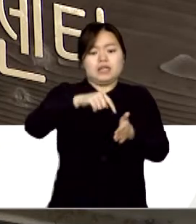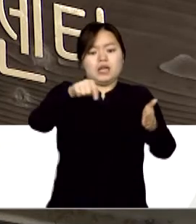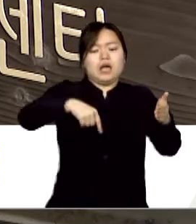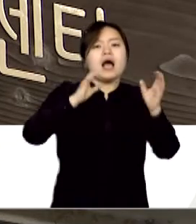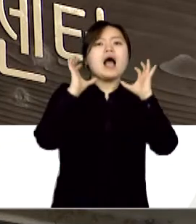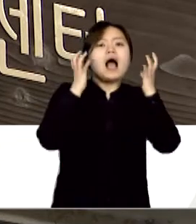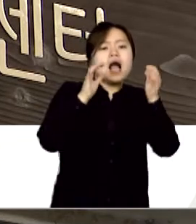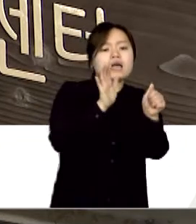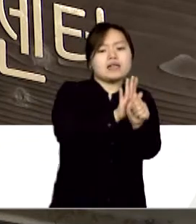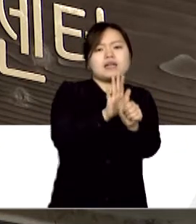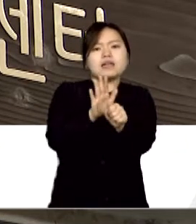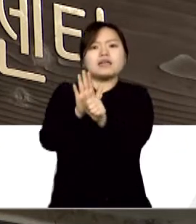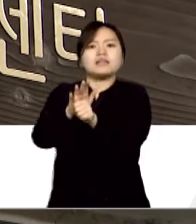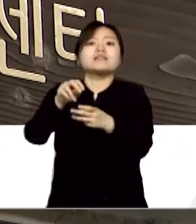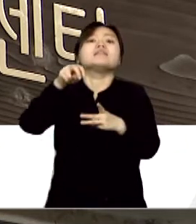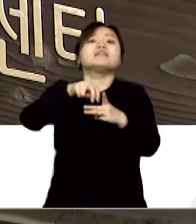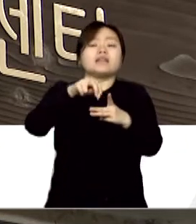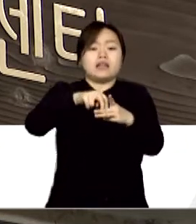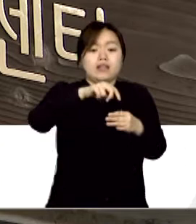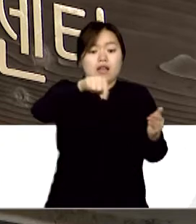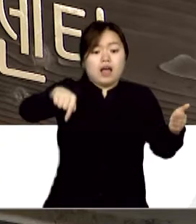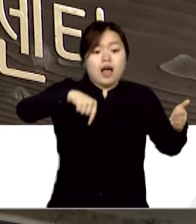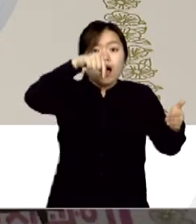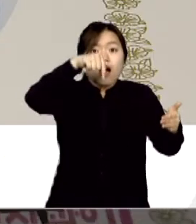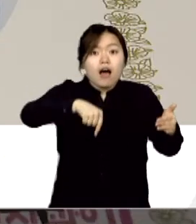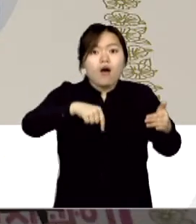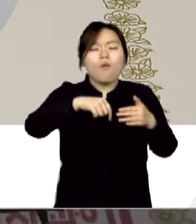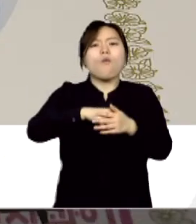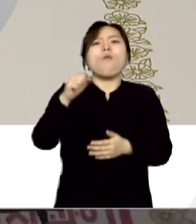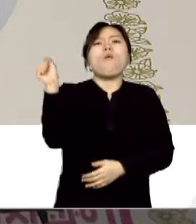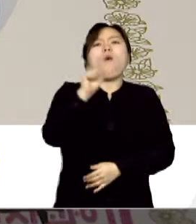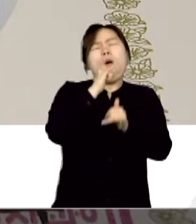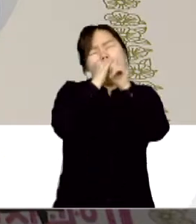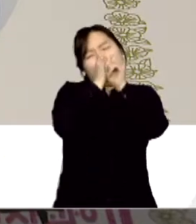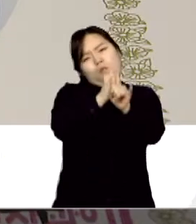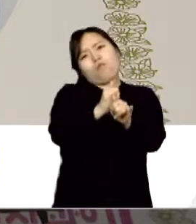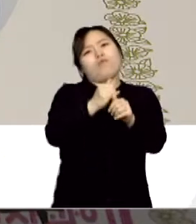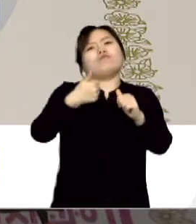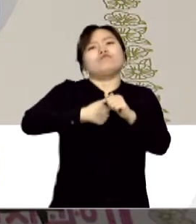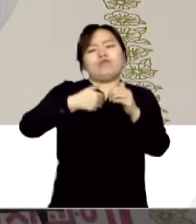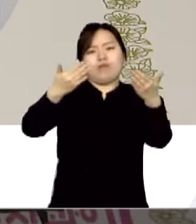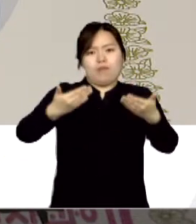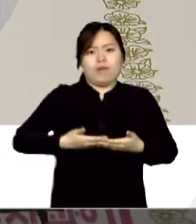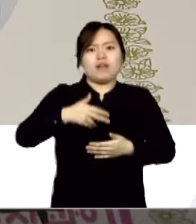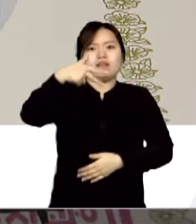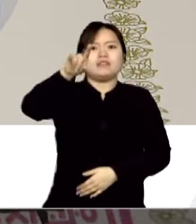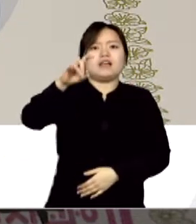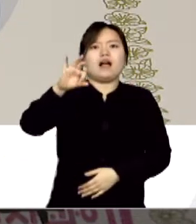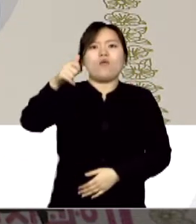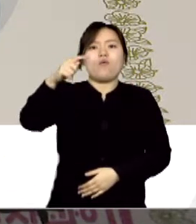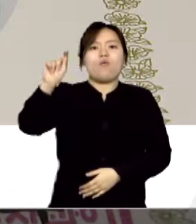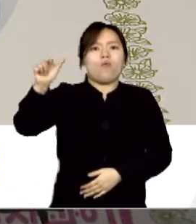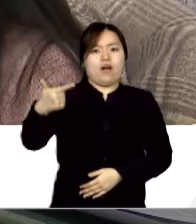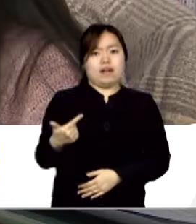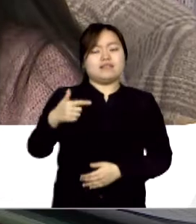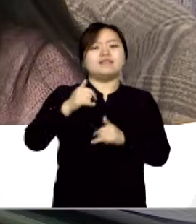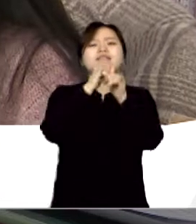안양시 육아종합지원센터가 우수 운영 사례 공모전 대상에 선정돼 보건복지부 장관상을